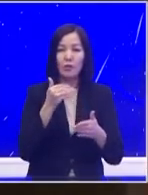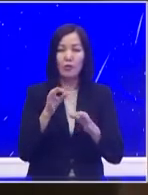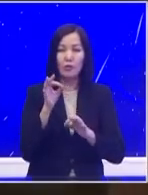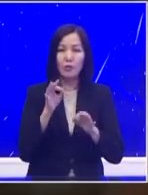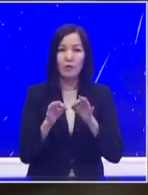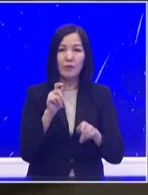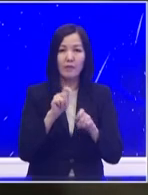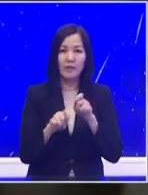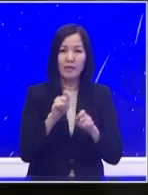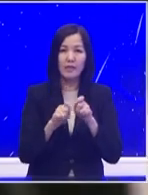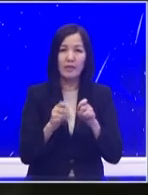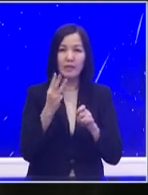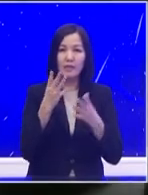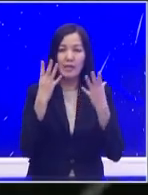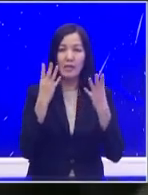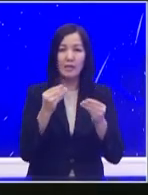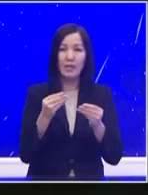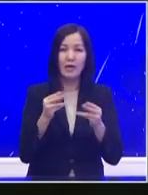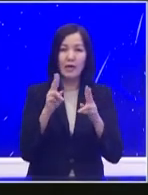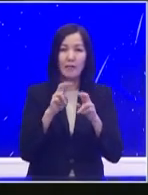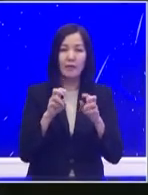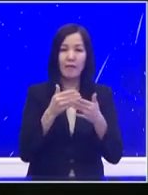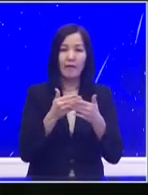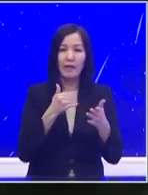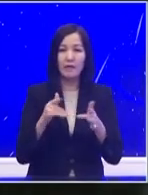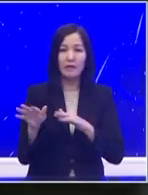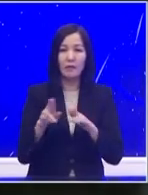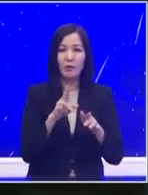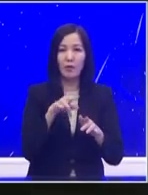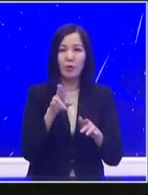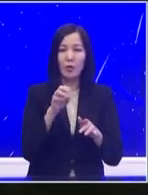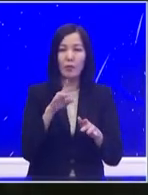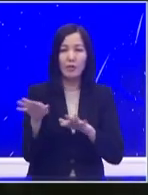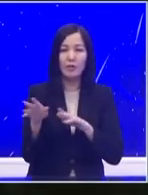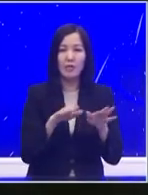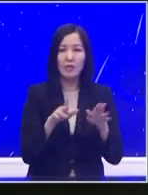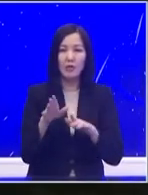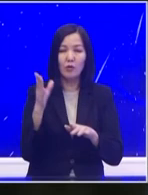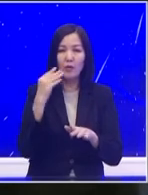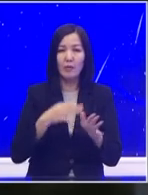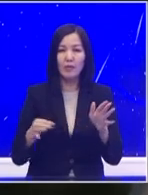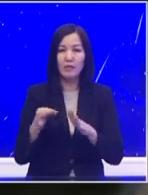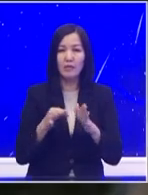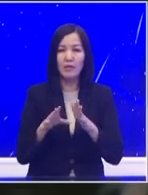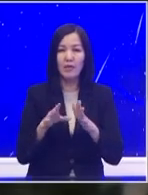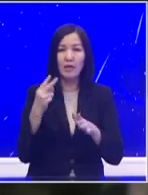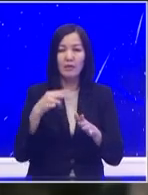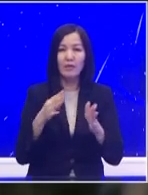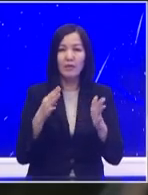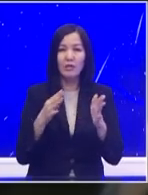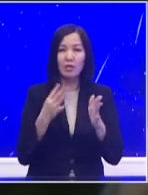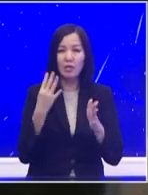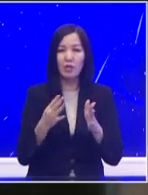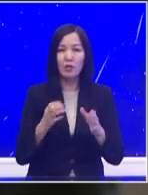расследования. Между тем, за три дня оперативно-профилактического мероприятия «Допинг» на территории Алматинской области выявлено 24